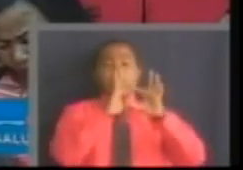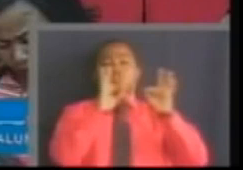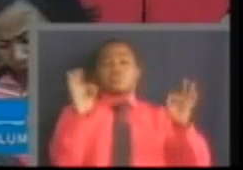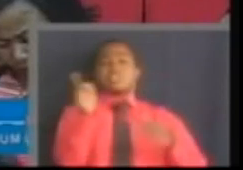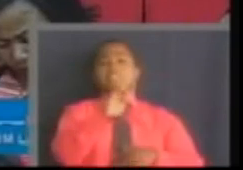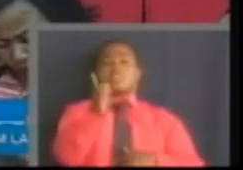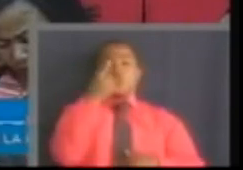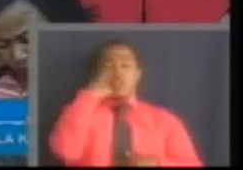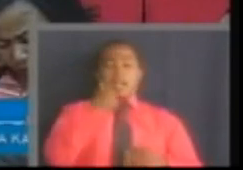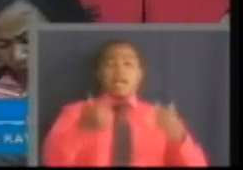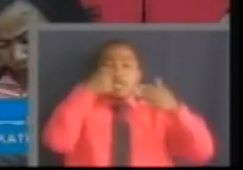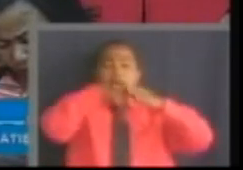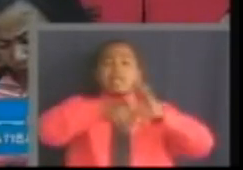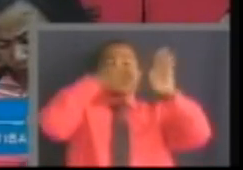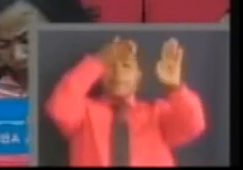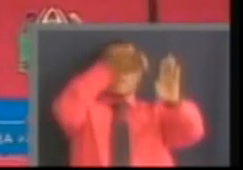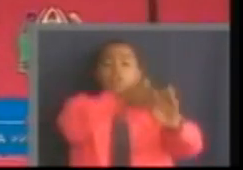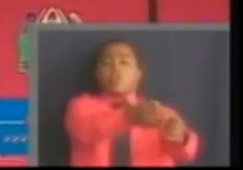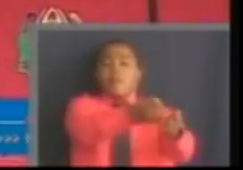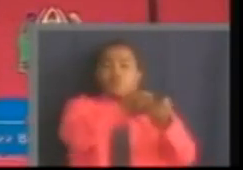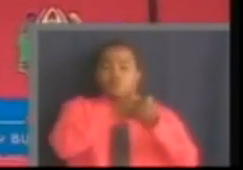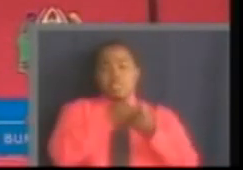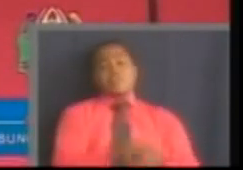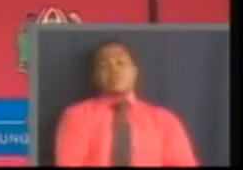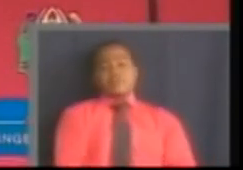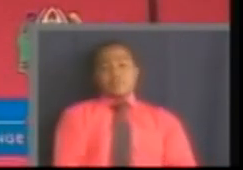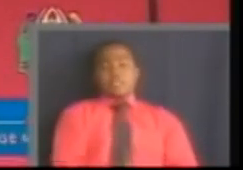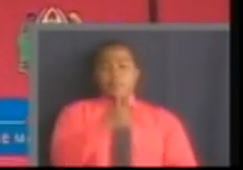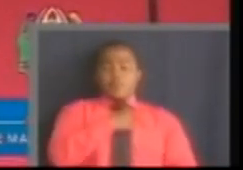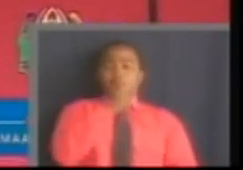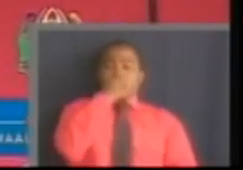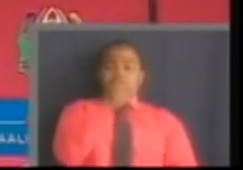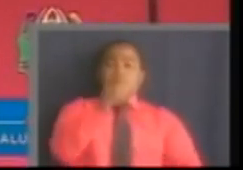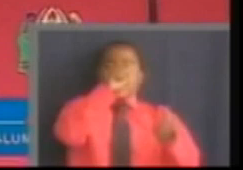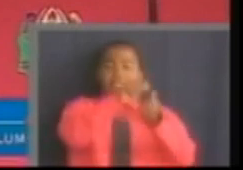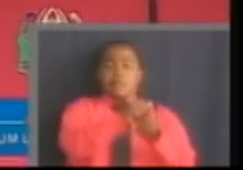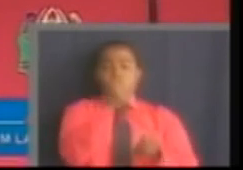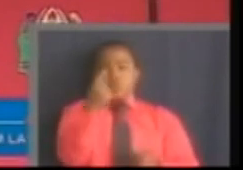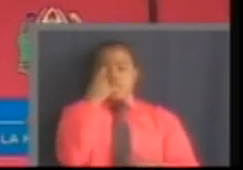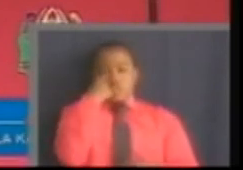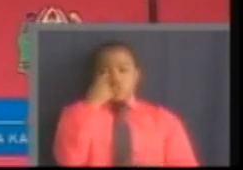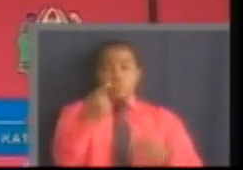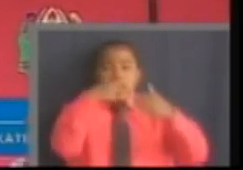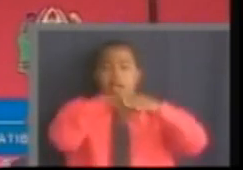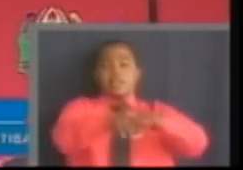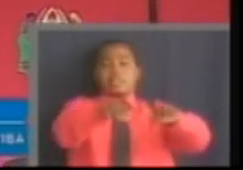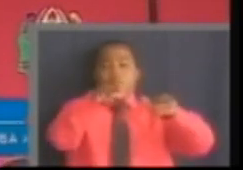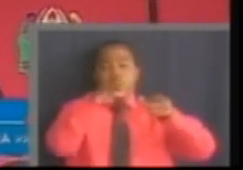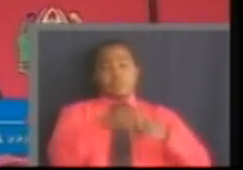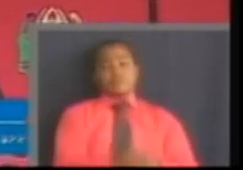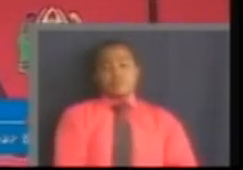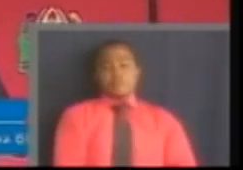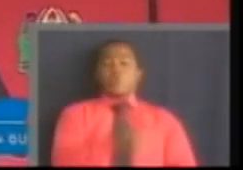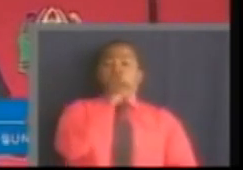milengo ya mivutano. Na mheshimiwa mwenyekiti, niseme jambo moja ambalo nimegundua hapa ndani ya bunge. Kuna